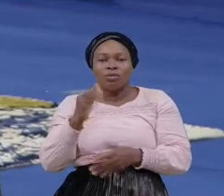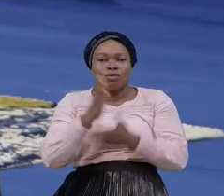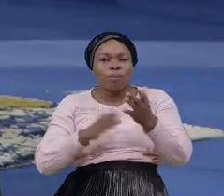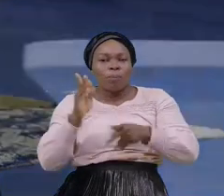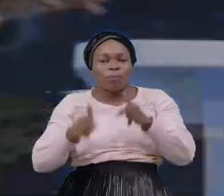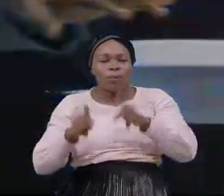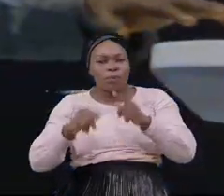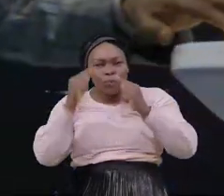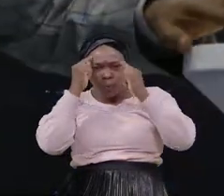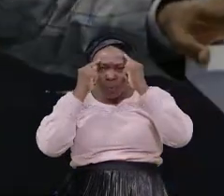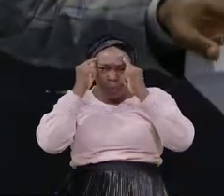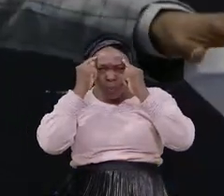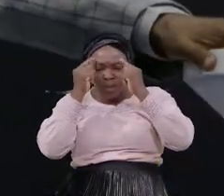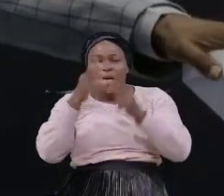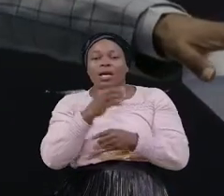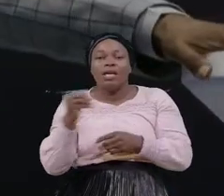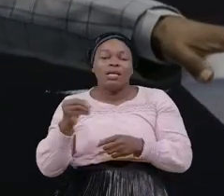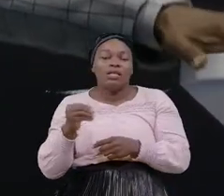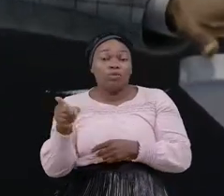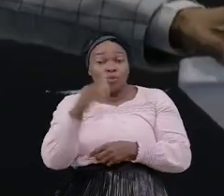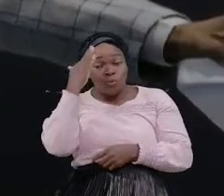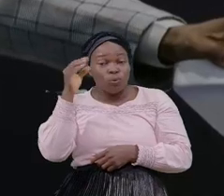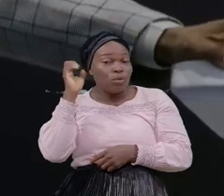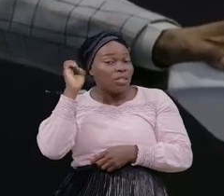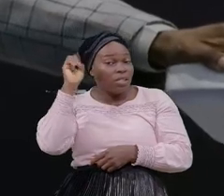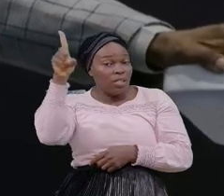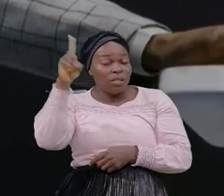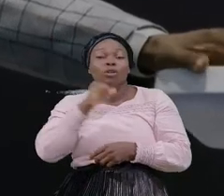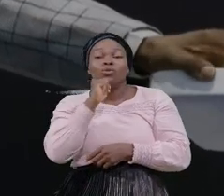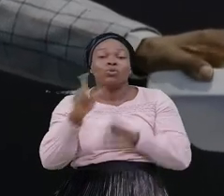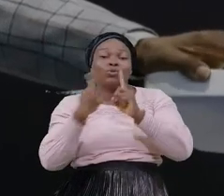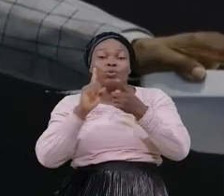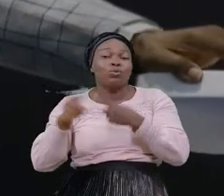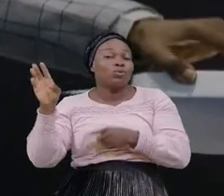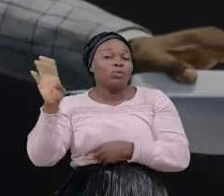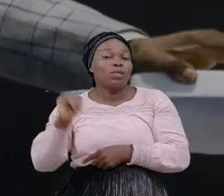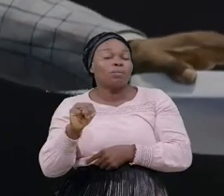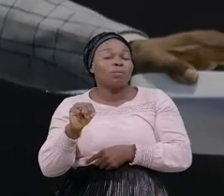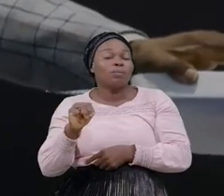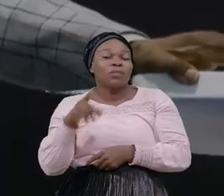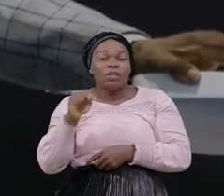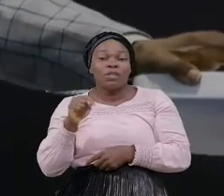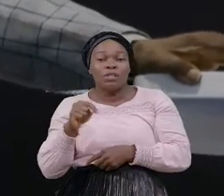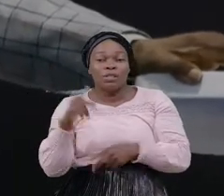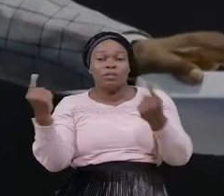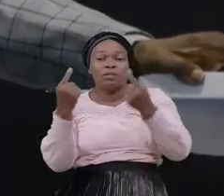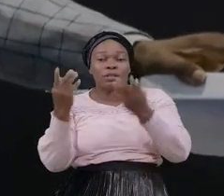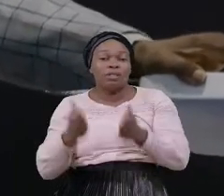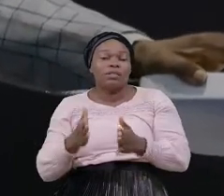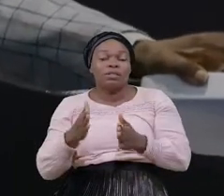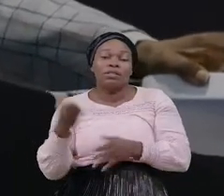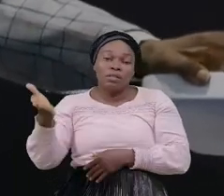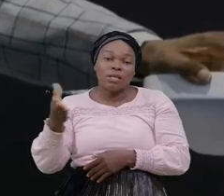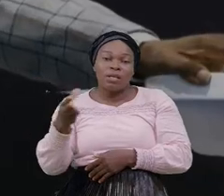demandaient, ils ne leur parlaient pas. Ces pharisiens-là, ces sadducéens-là, vous comprenez,